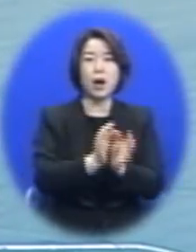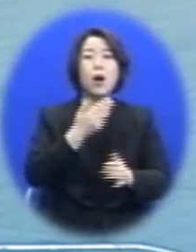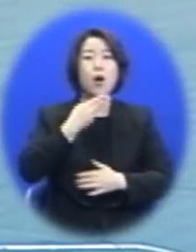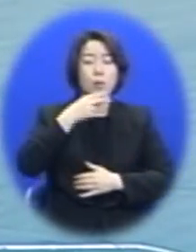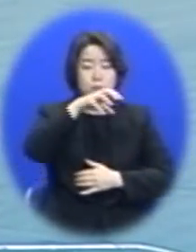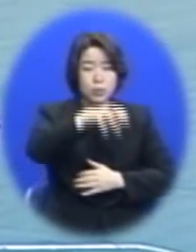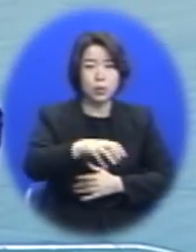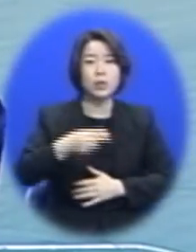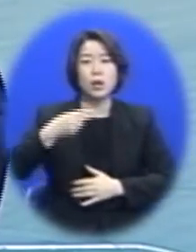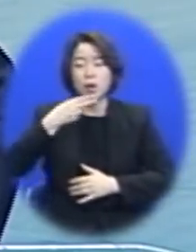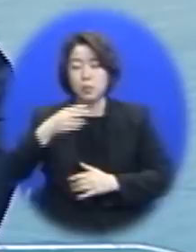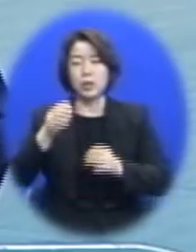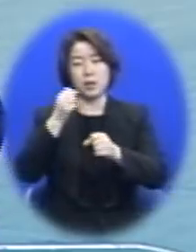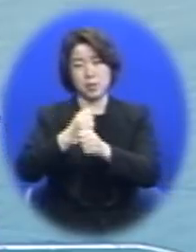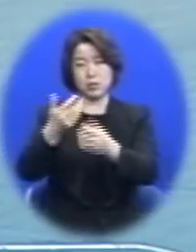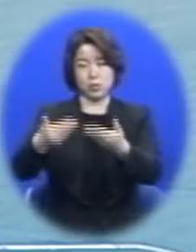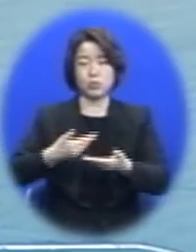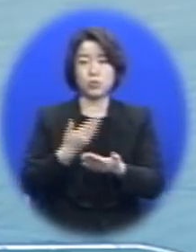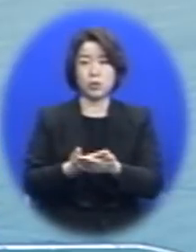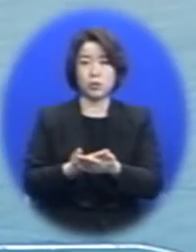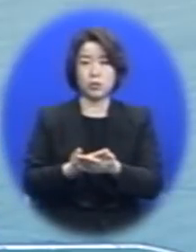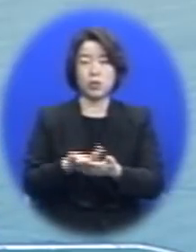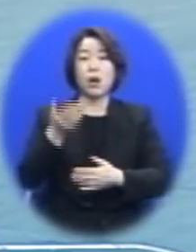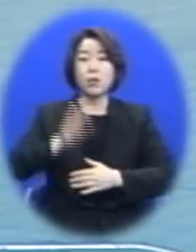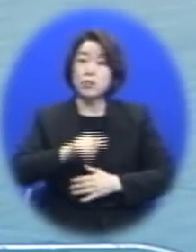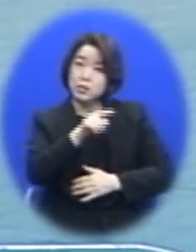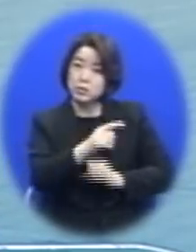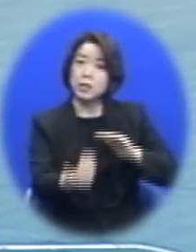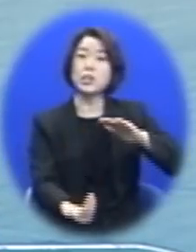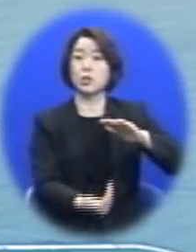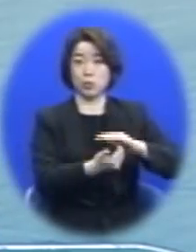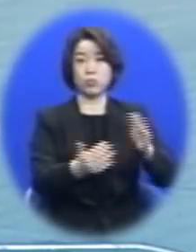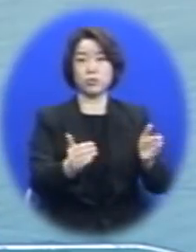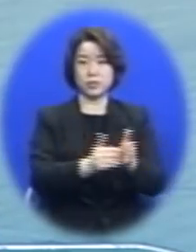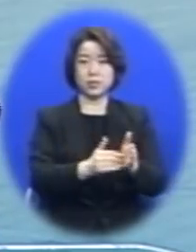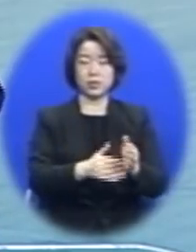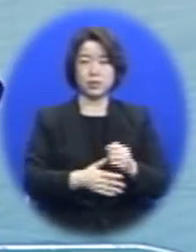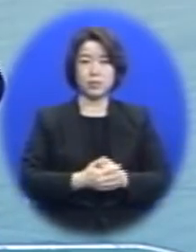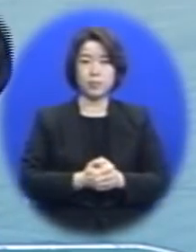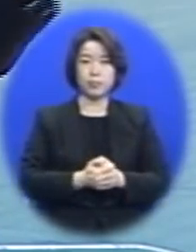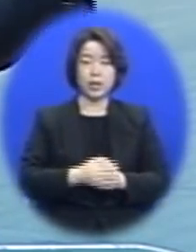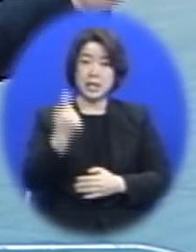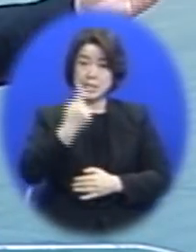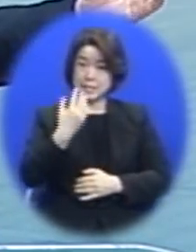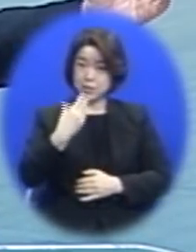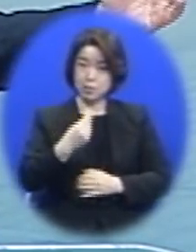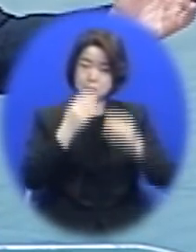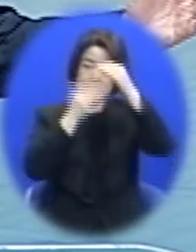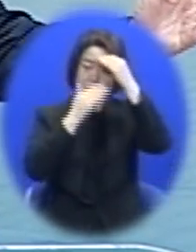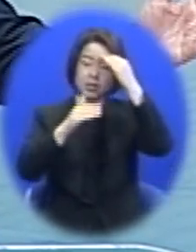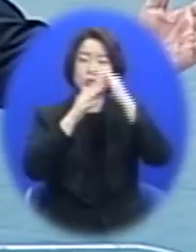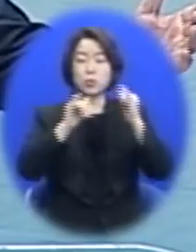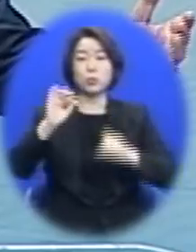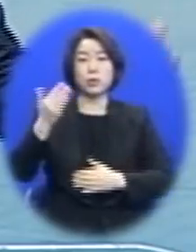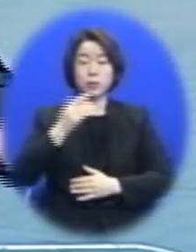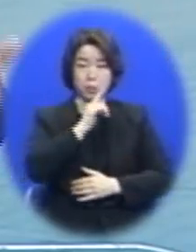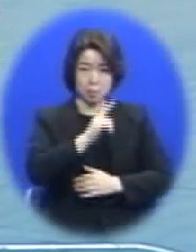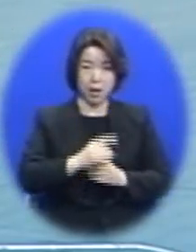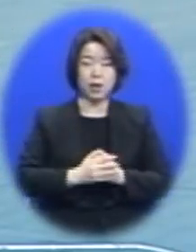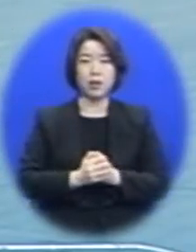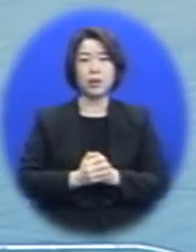주소서 그런데요 그게 이루어졌어요 천만 성도 가 됐다고 말하고